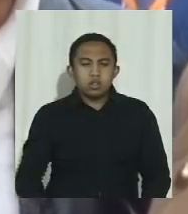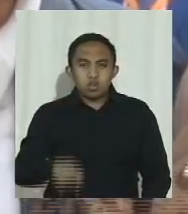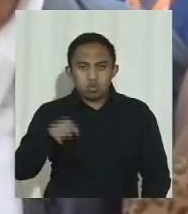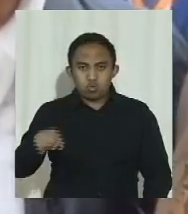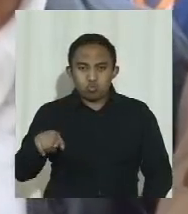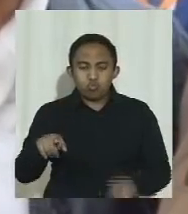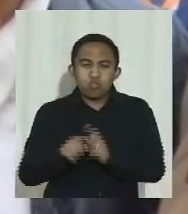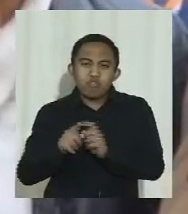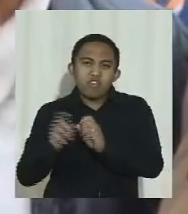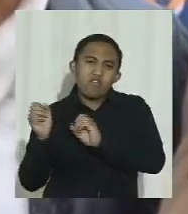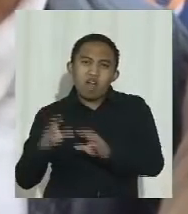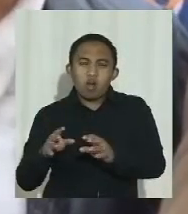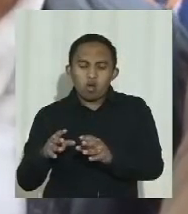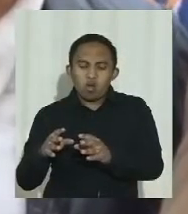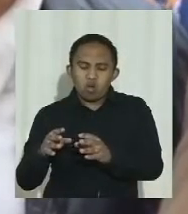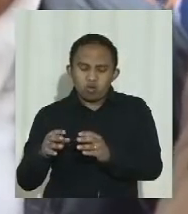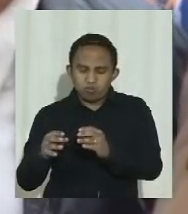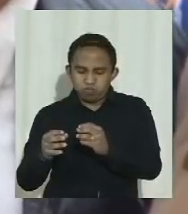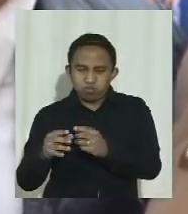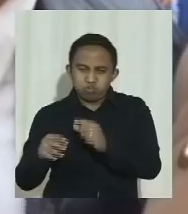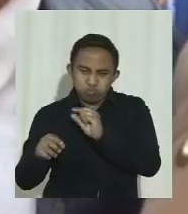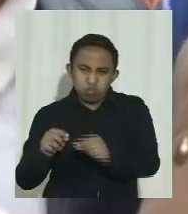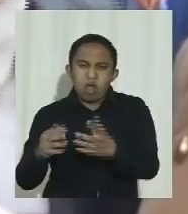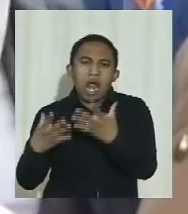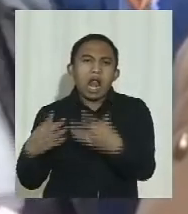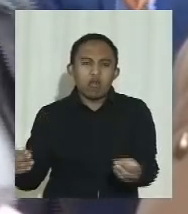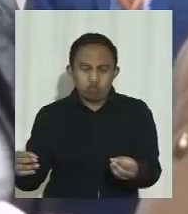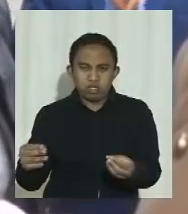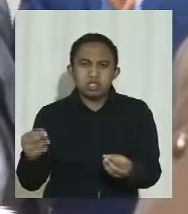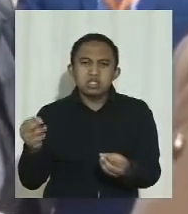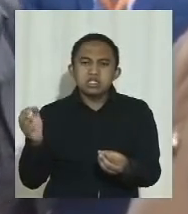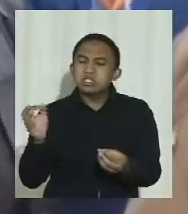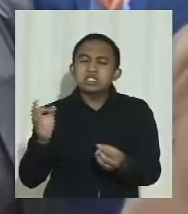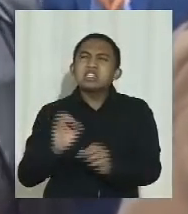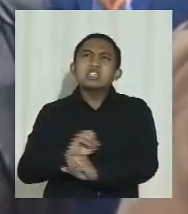setroka izany, ilay setroka izay manimba ny tontolo iainana, zany hoe manaja tontolo iainana,